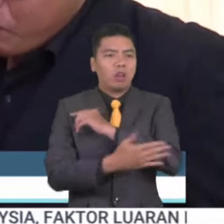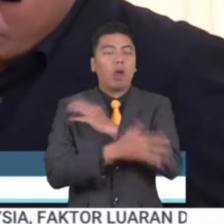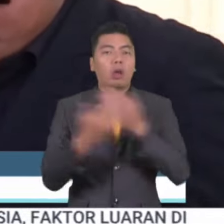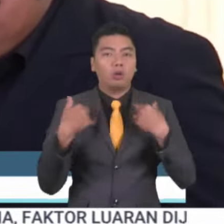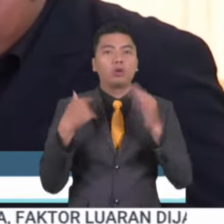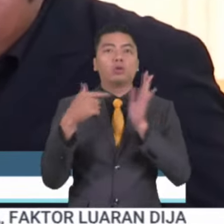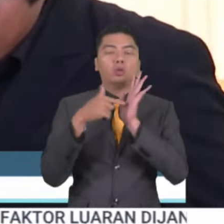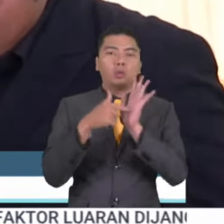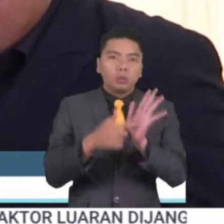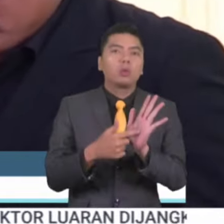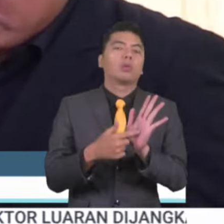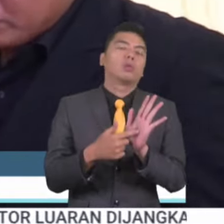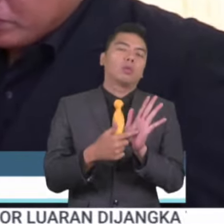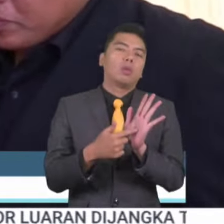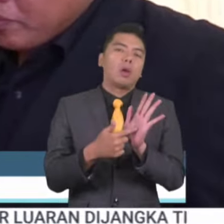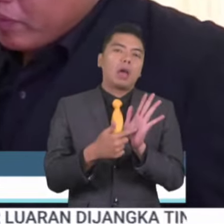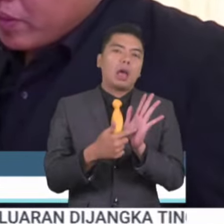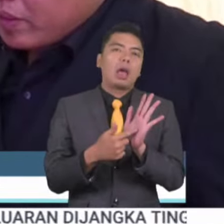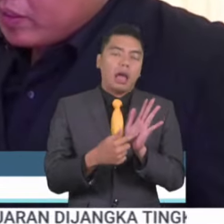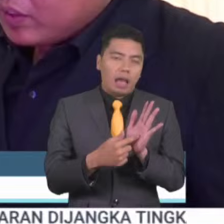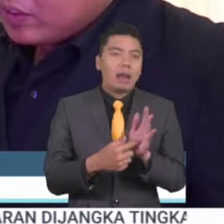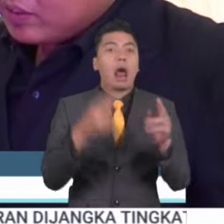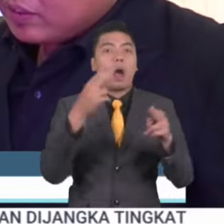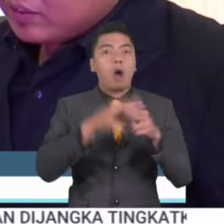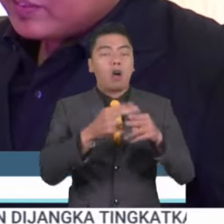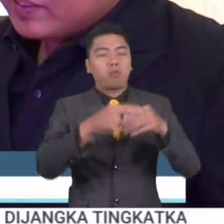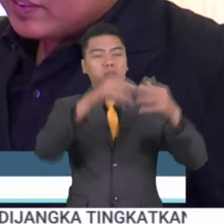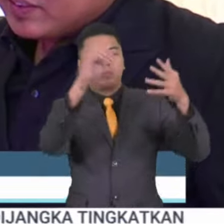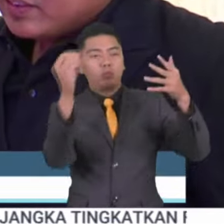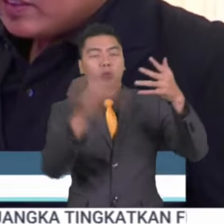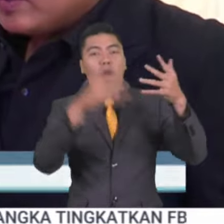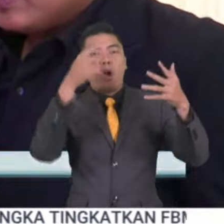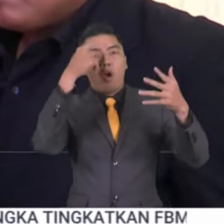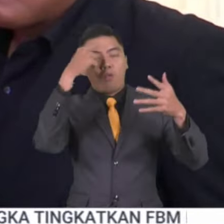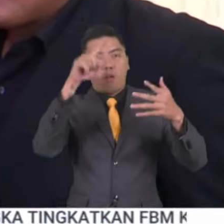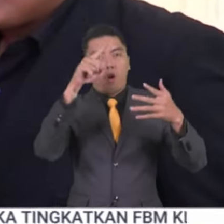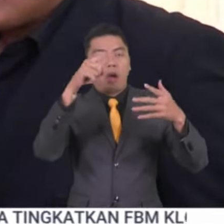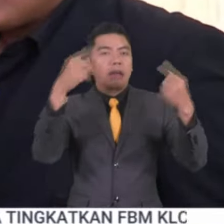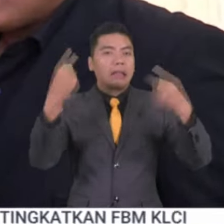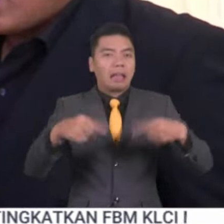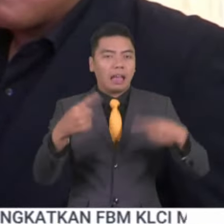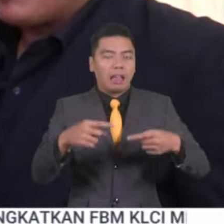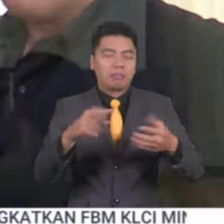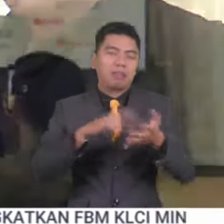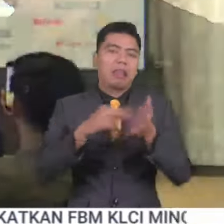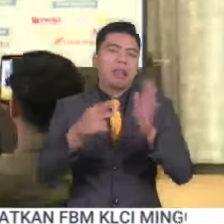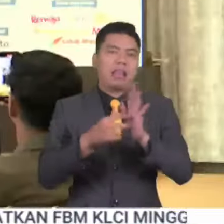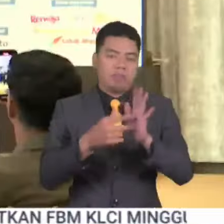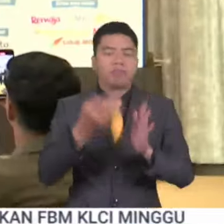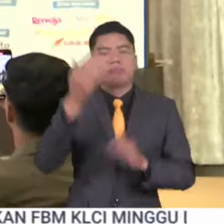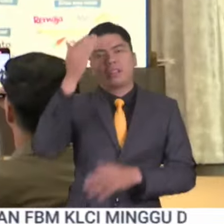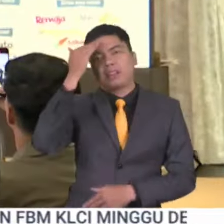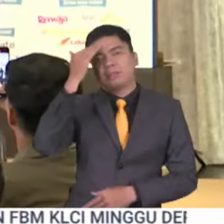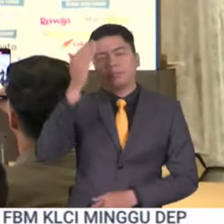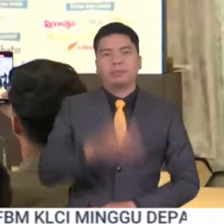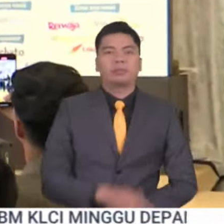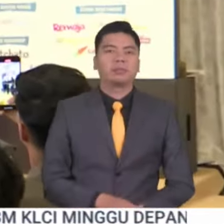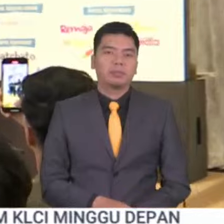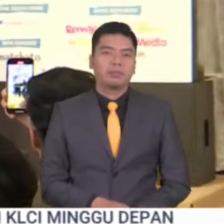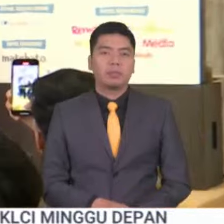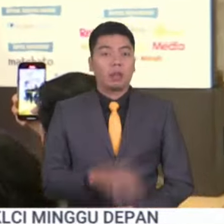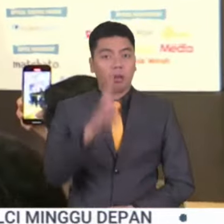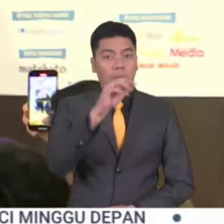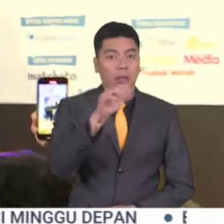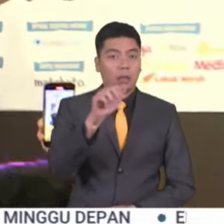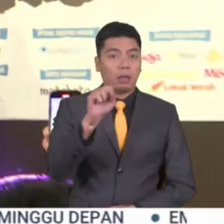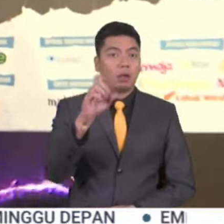pergerakan itu sekecil itu, dapat tercalon tu kita rasa sangat dah orang kata alhamdulillah lah. Selain Mas